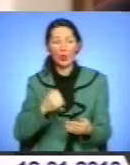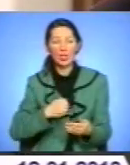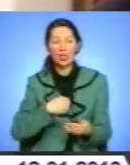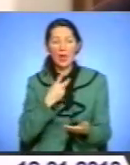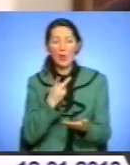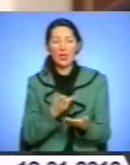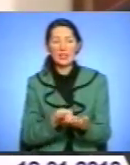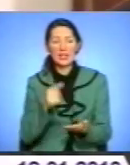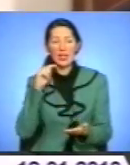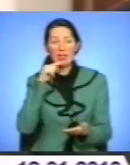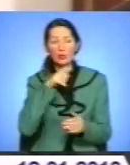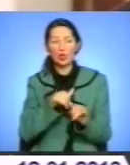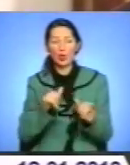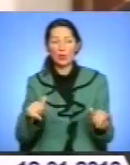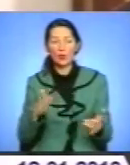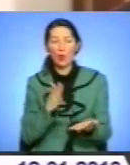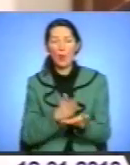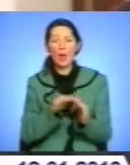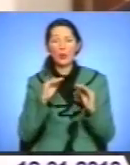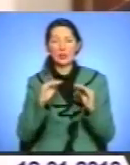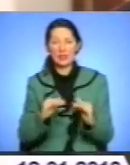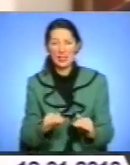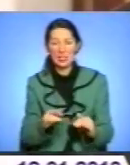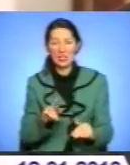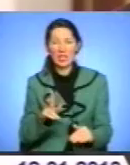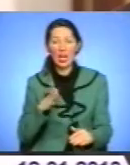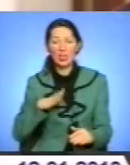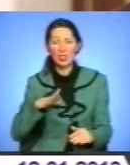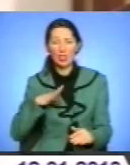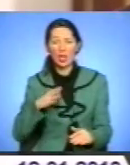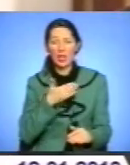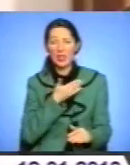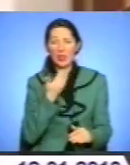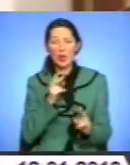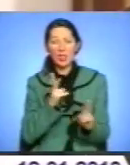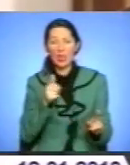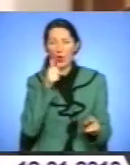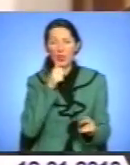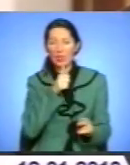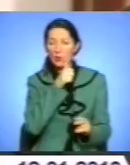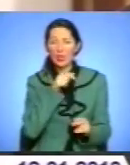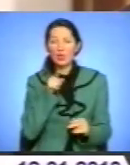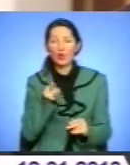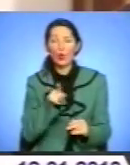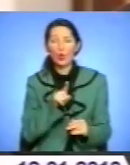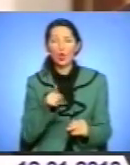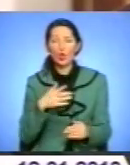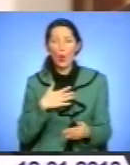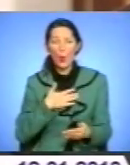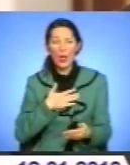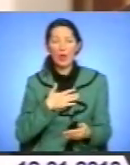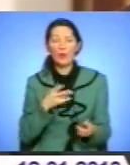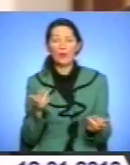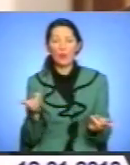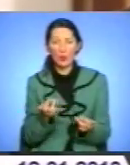показники економічного розвитку ми маємо нижчі, ніж очікувалося. Немає ніякої таємниці в тому, що ми